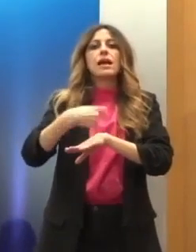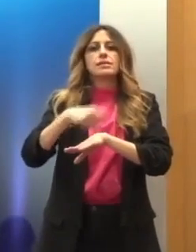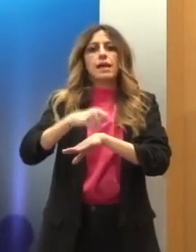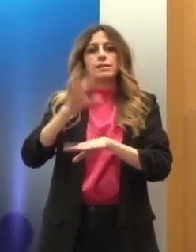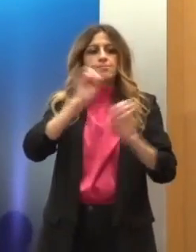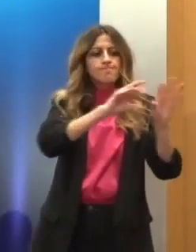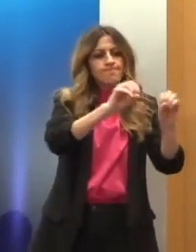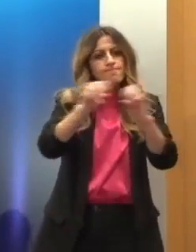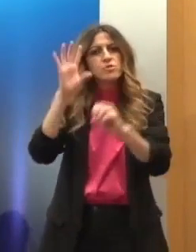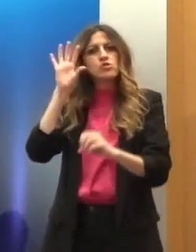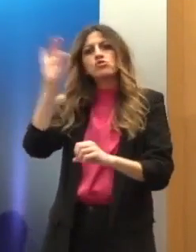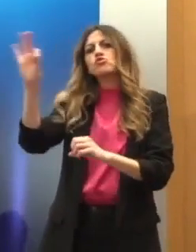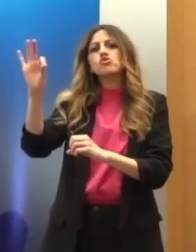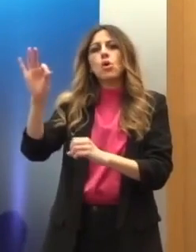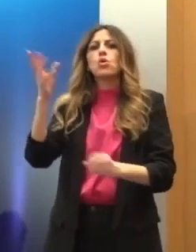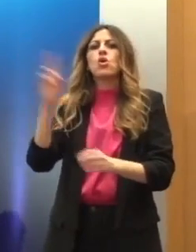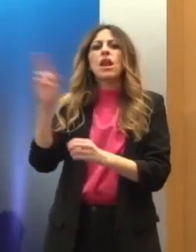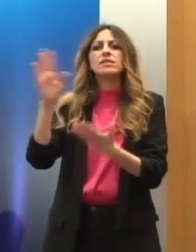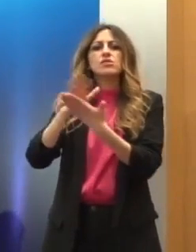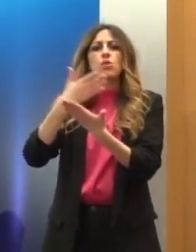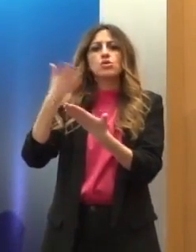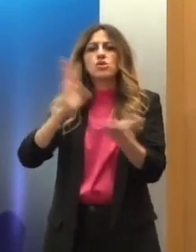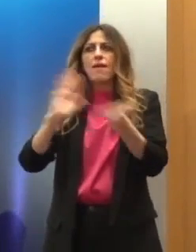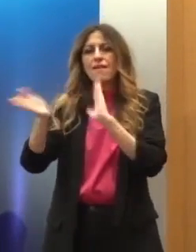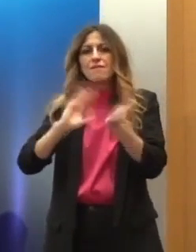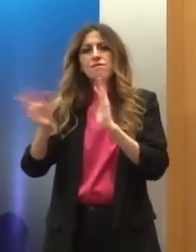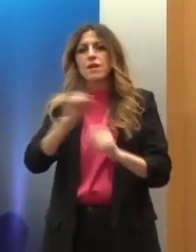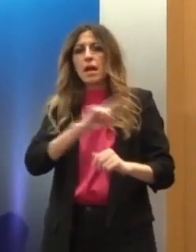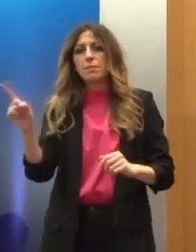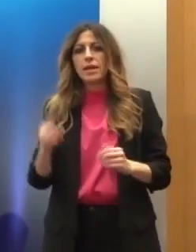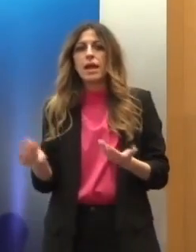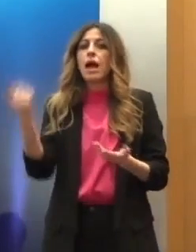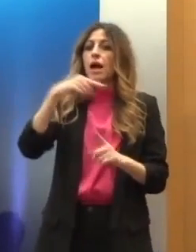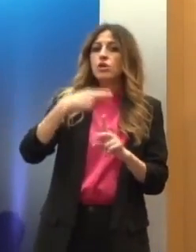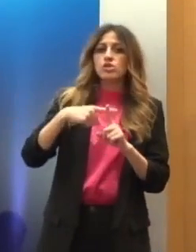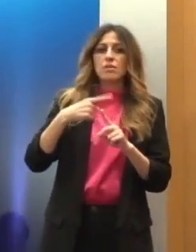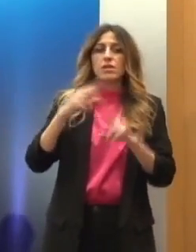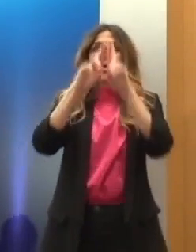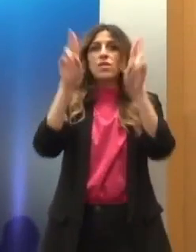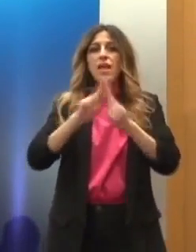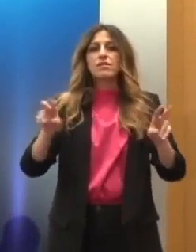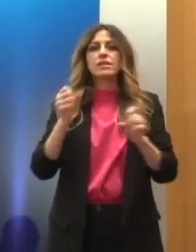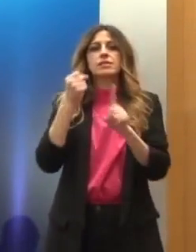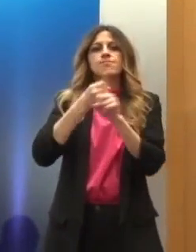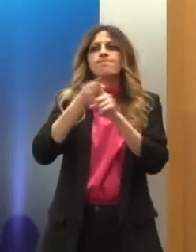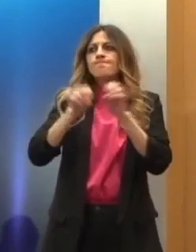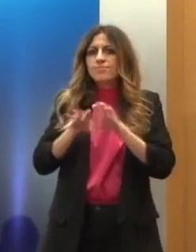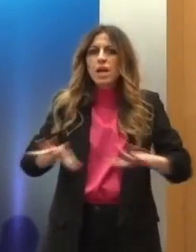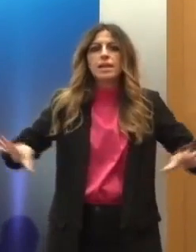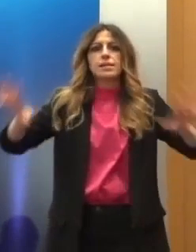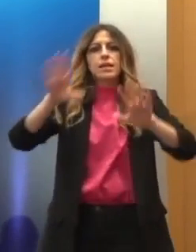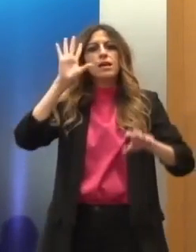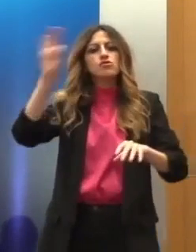της ρατσιστικής βίας, καθώς και η σημασία που έχουν εθνικές εκστρατείες για την ενίσχυση της ανεκτικότητας και για την ευαισθητοποίηση του